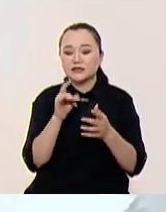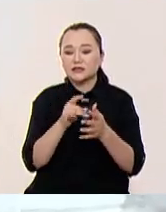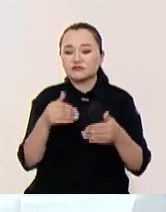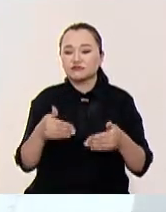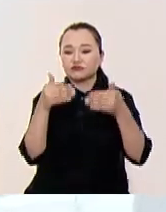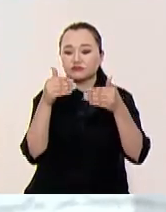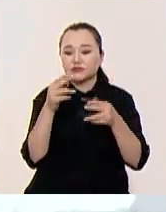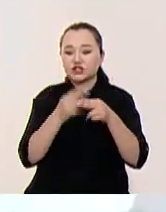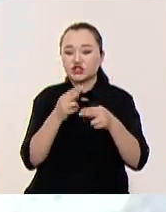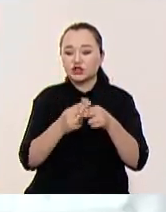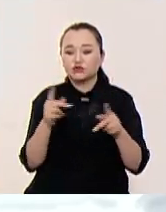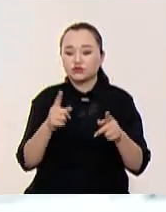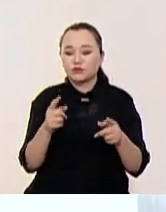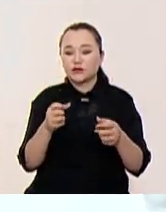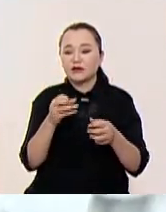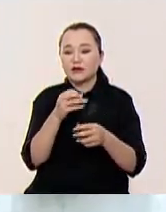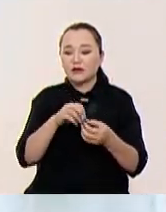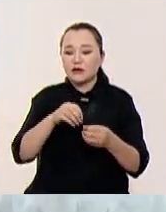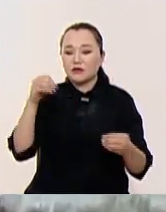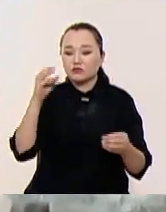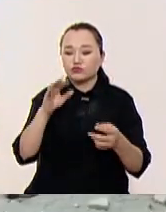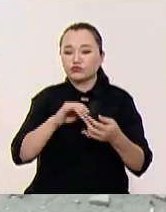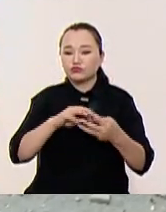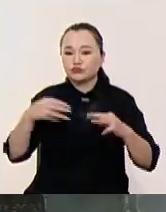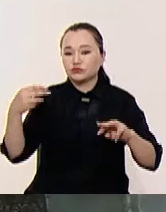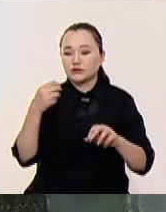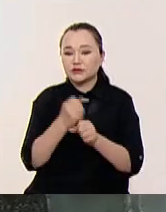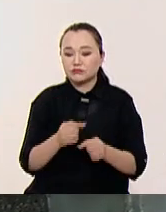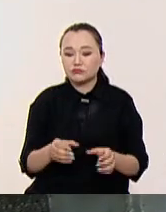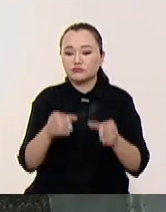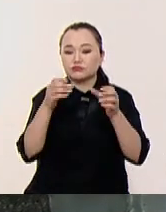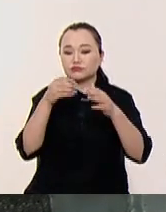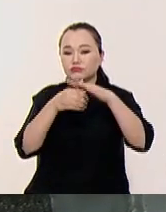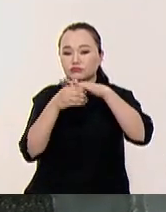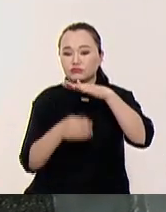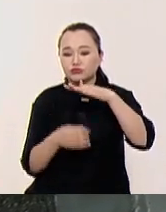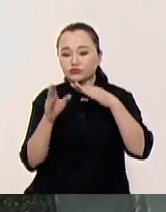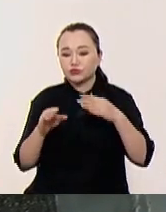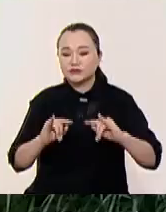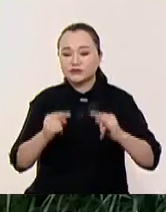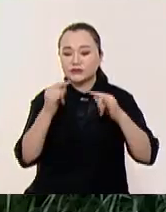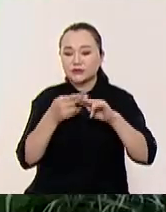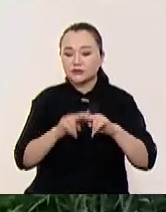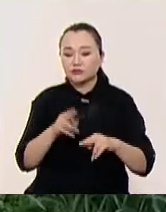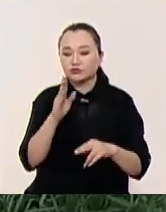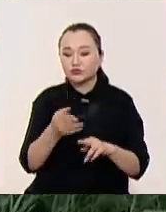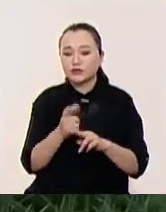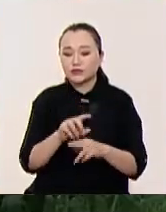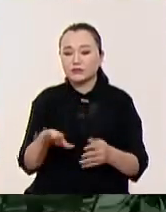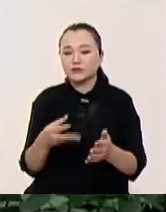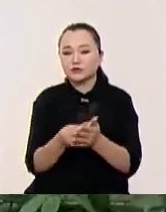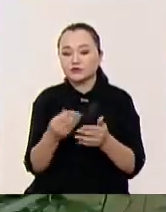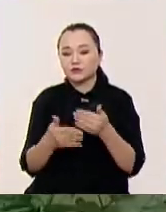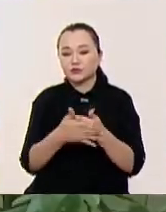столбы, проармирует, чтобы была связка. Затем будут выстроены колонны из тех же выпавших кирпичей. Но жителям это обойдется